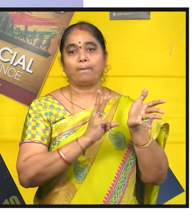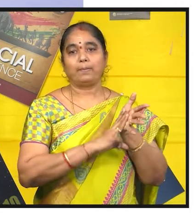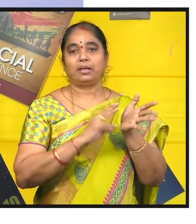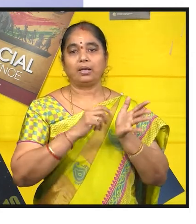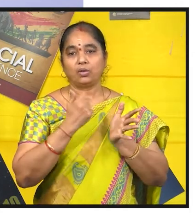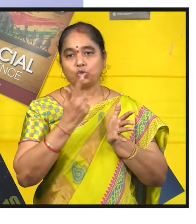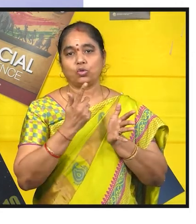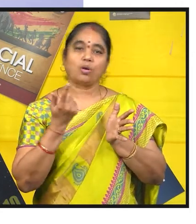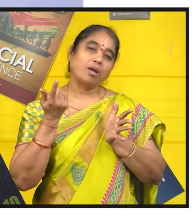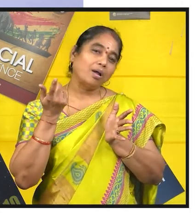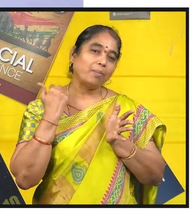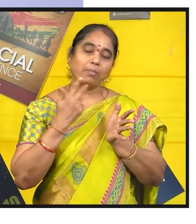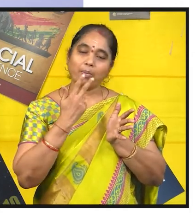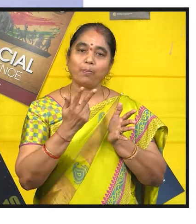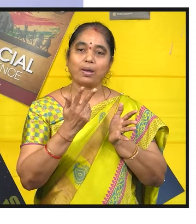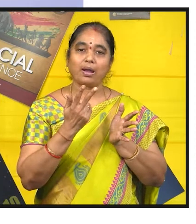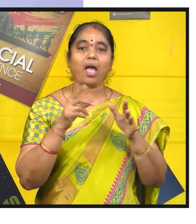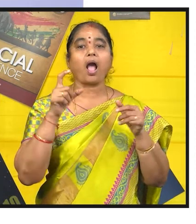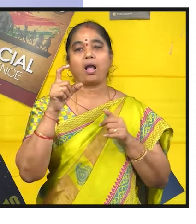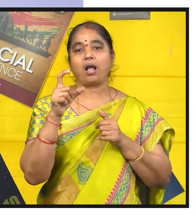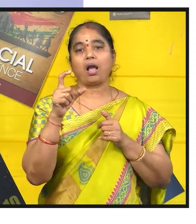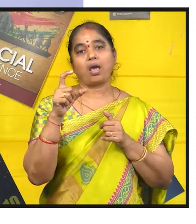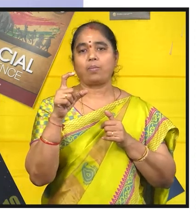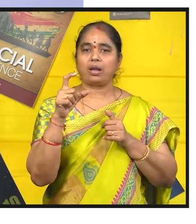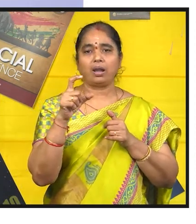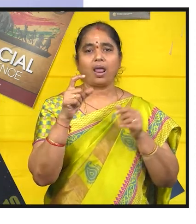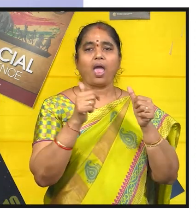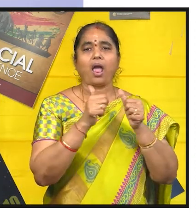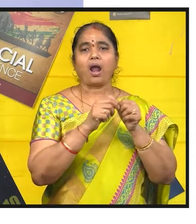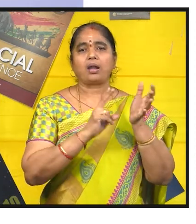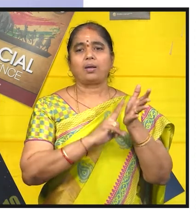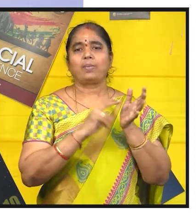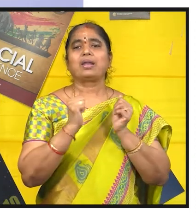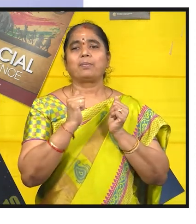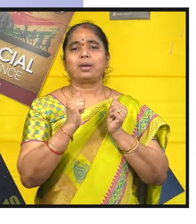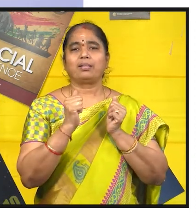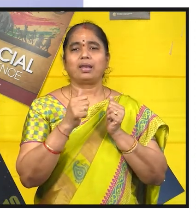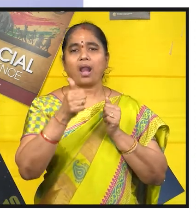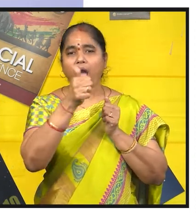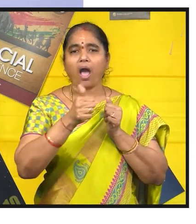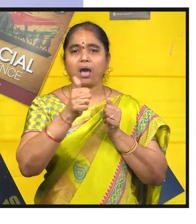படிப்போம். சரி, அதுக்கடுத்தது நம்ம எதுக்கு வர போகிறோம், கார்பனுக்கு வர போகிறோம். கார்பனினுடைய அணு எண் எவ்வளோ